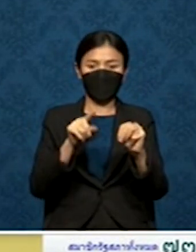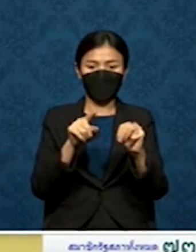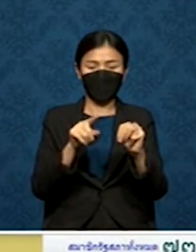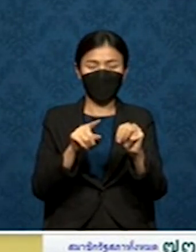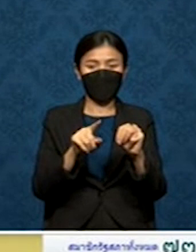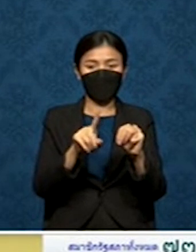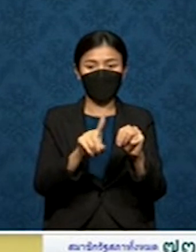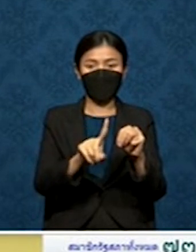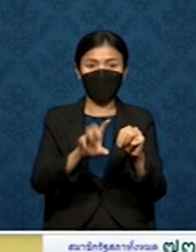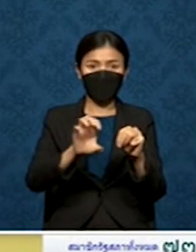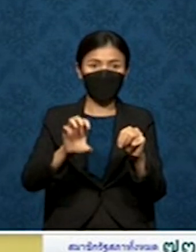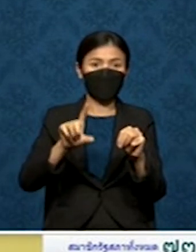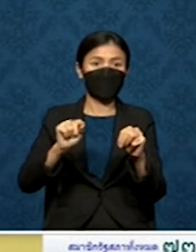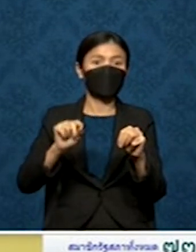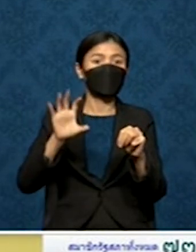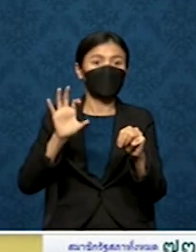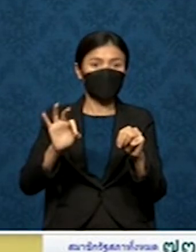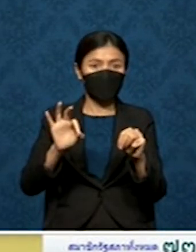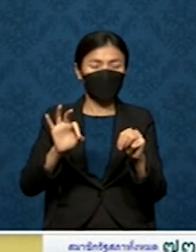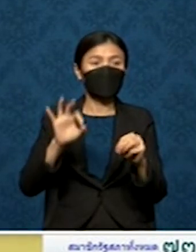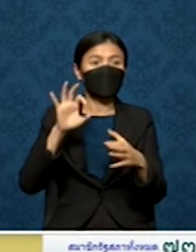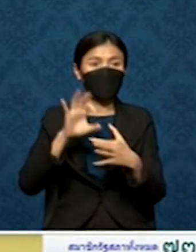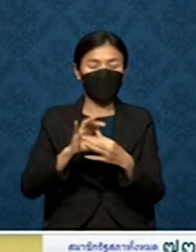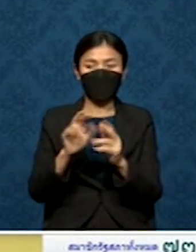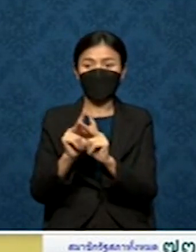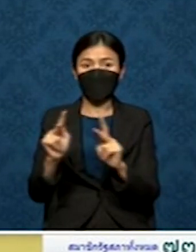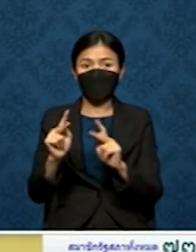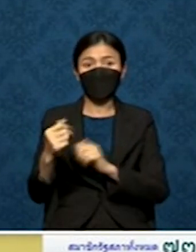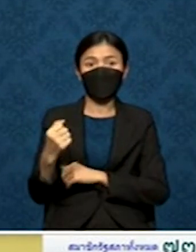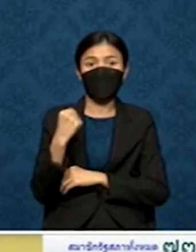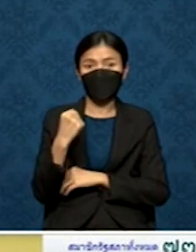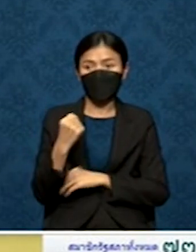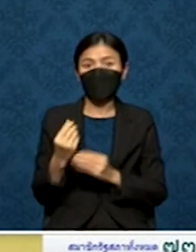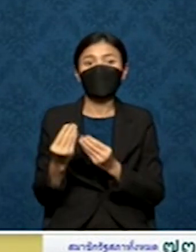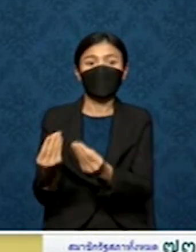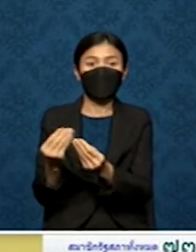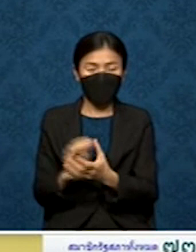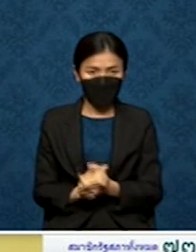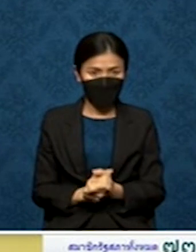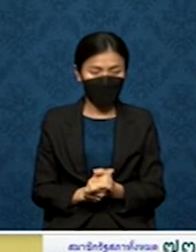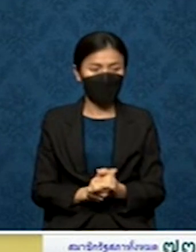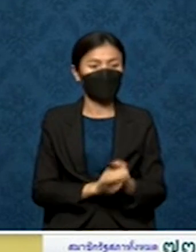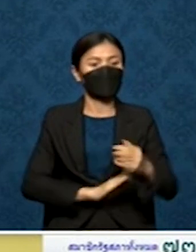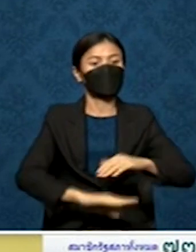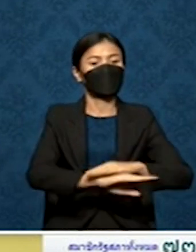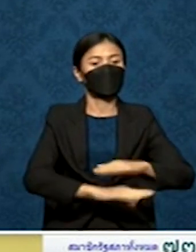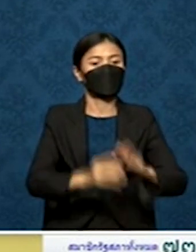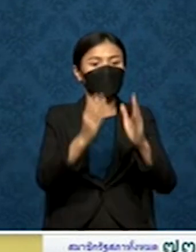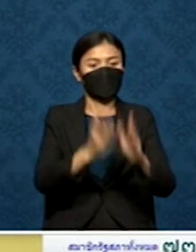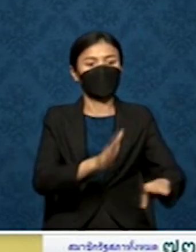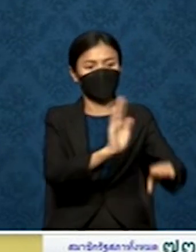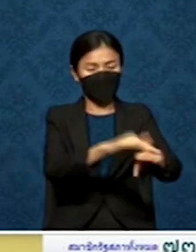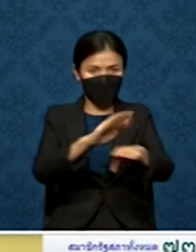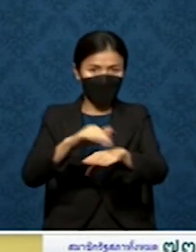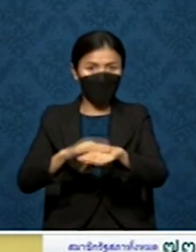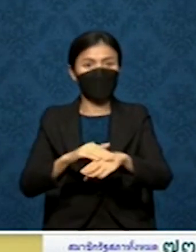ฮะท่านไปเพิ่มอำนาจกรรมาธิการนะฮะให้เรียกเอกสารหลักฐานเรียกบุคคลมา